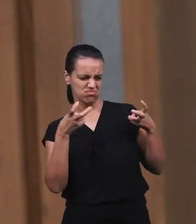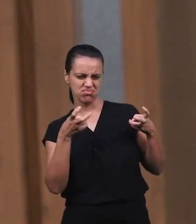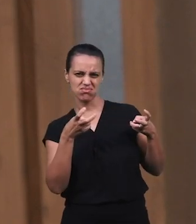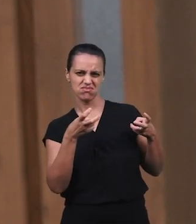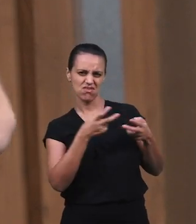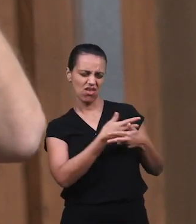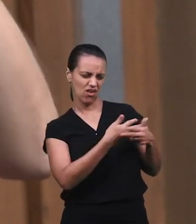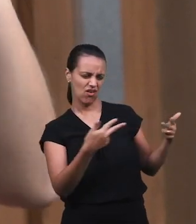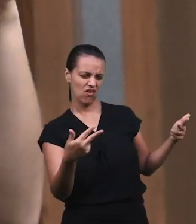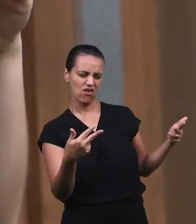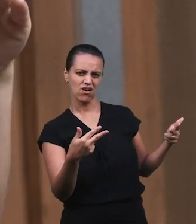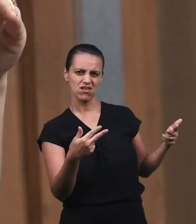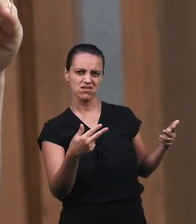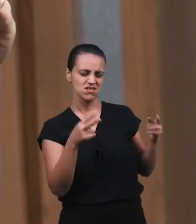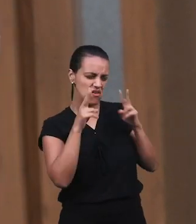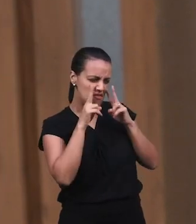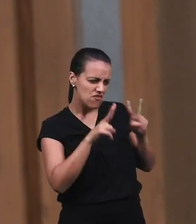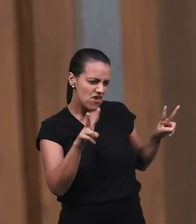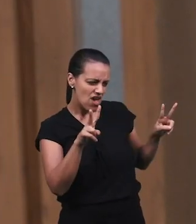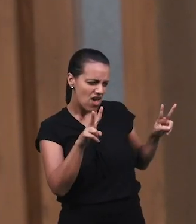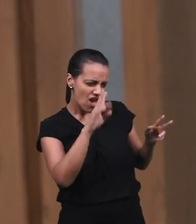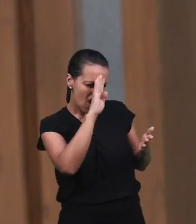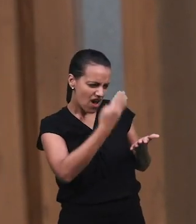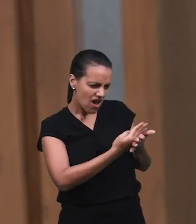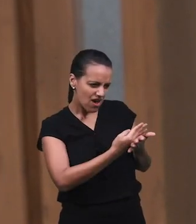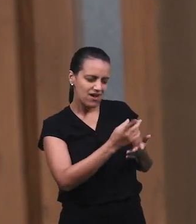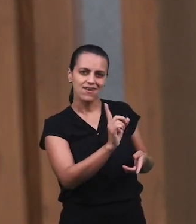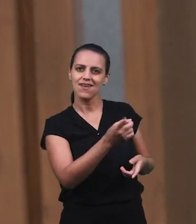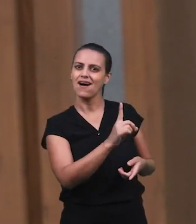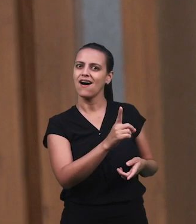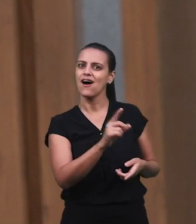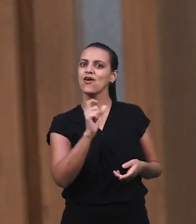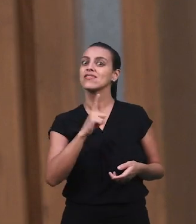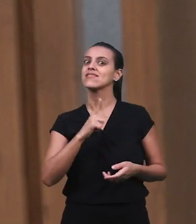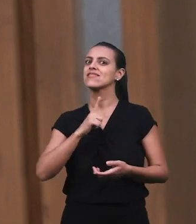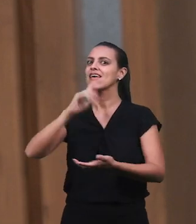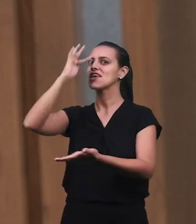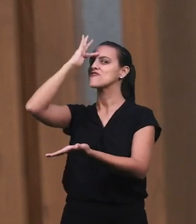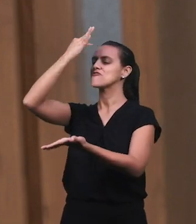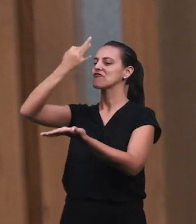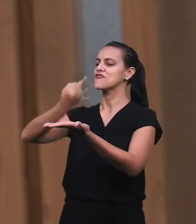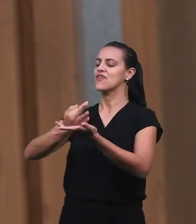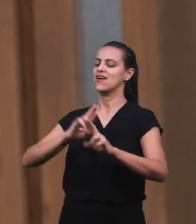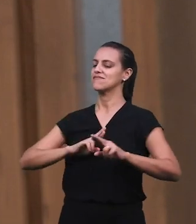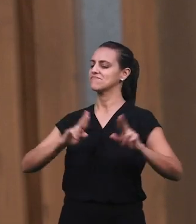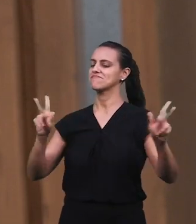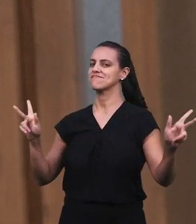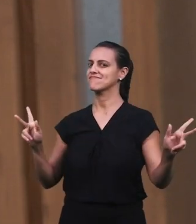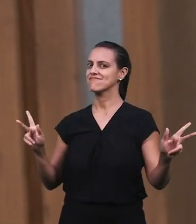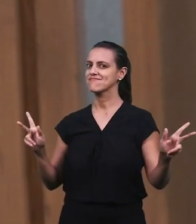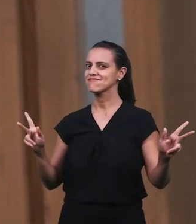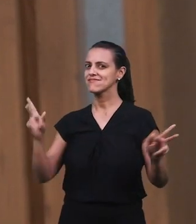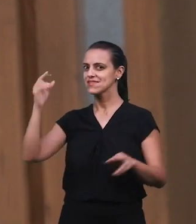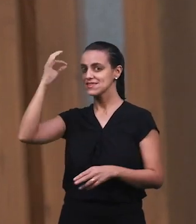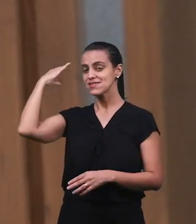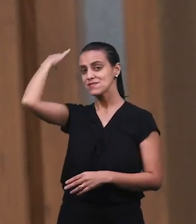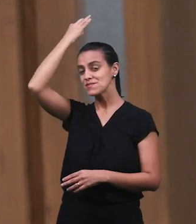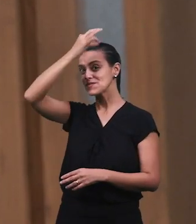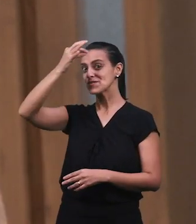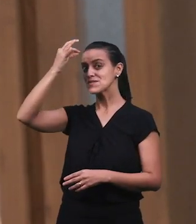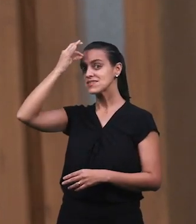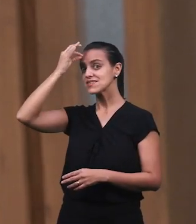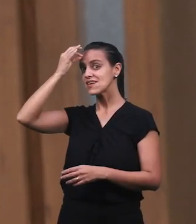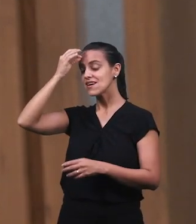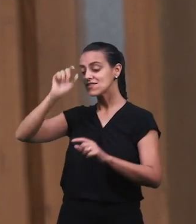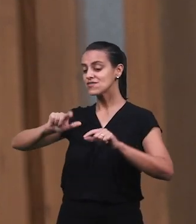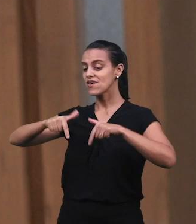se confient pas de ceux qui se trouvent devant les yeux, mais ils vivent par la foi. Le Saint-Esprit nous fait vivre des